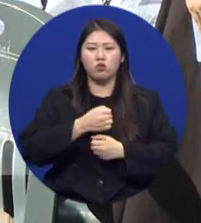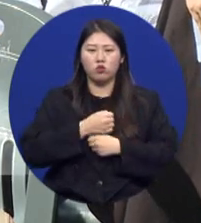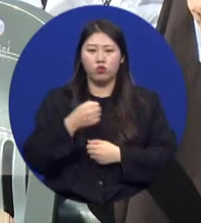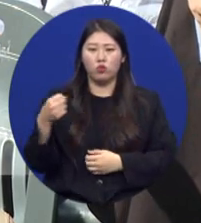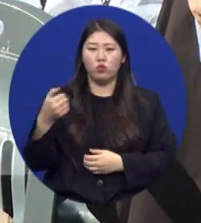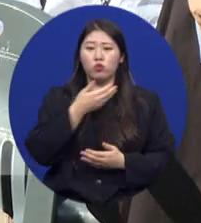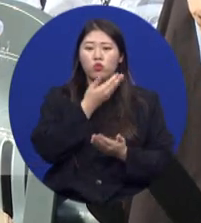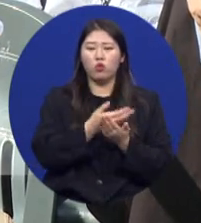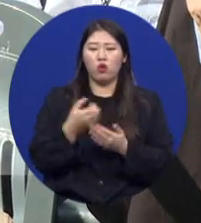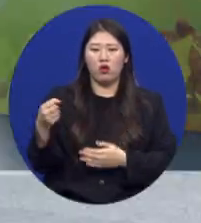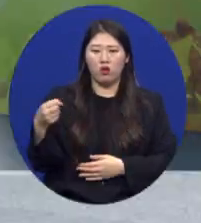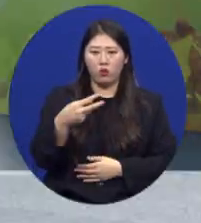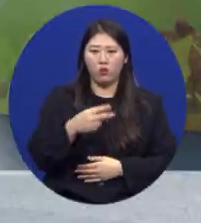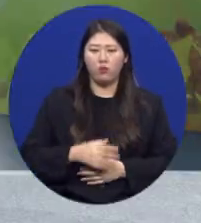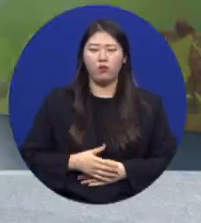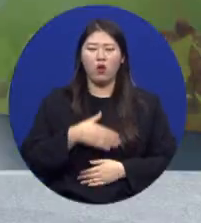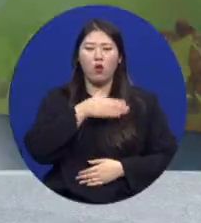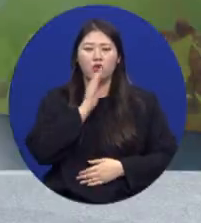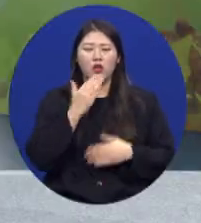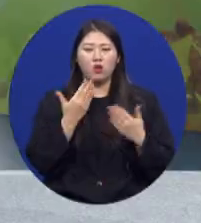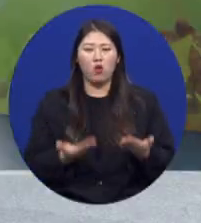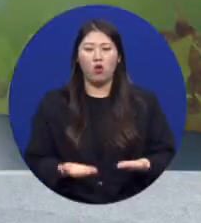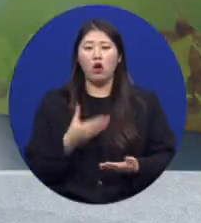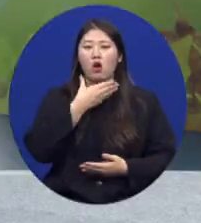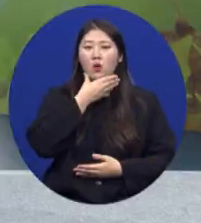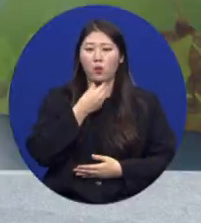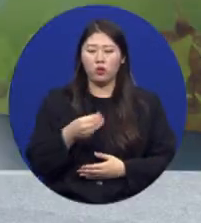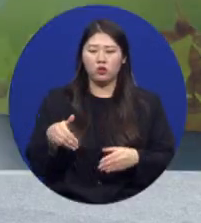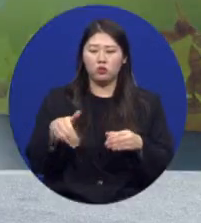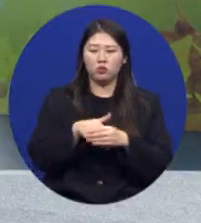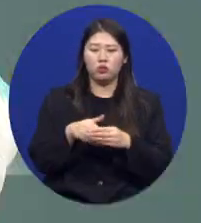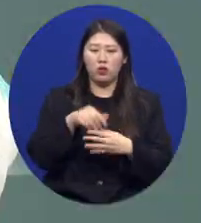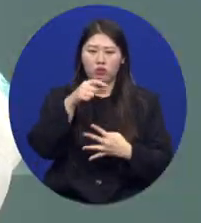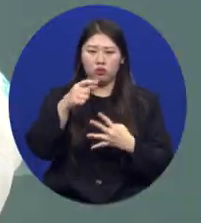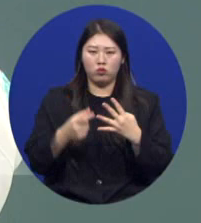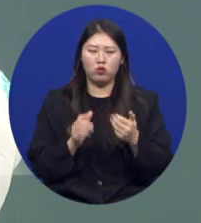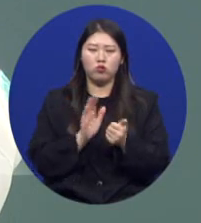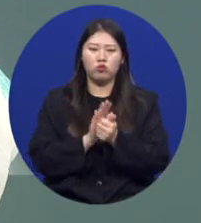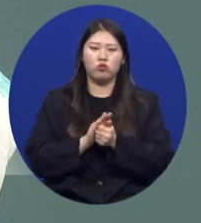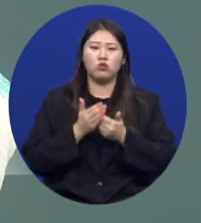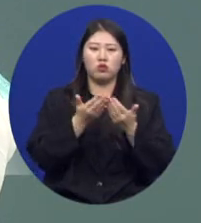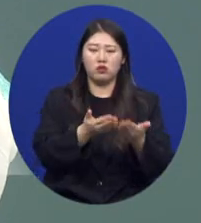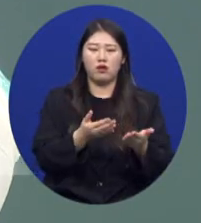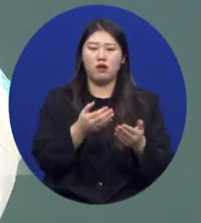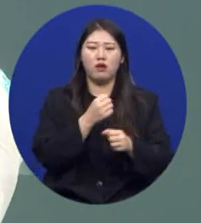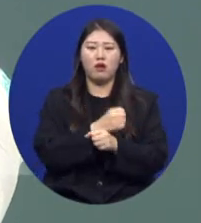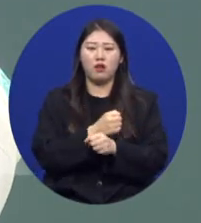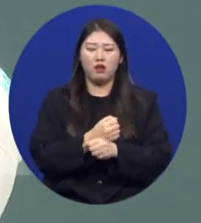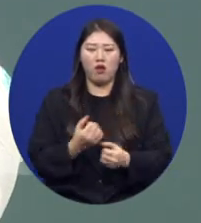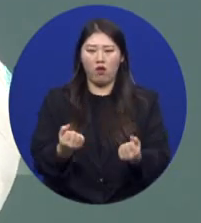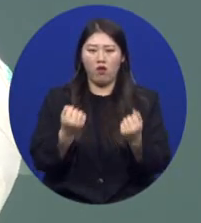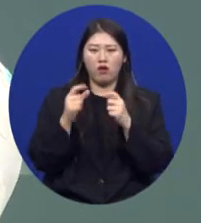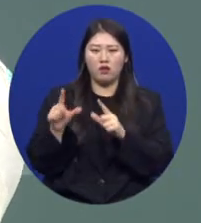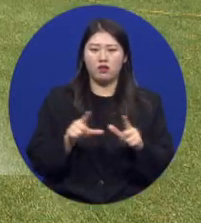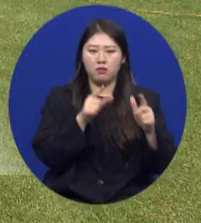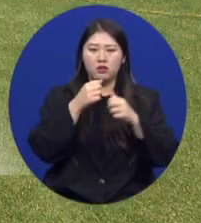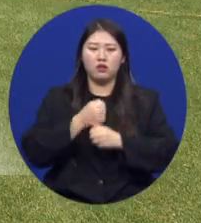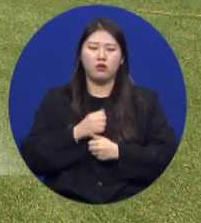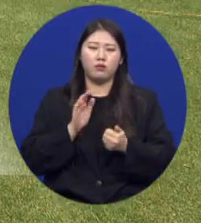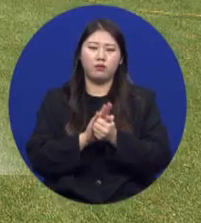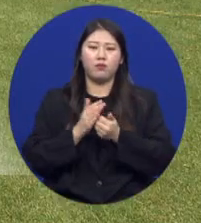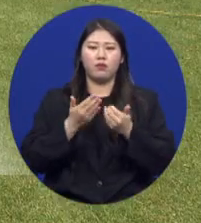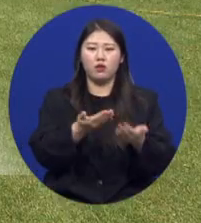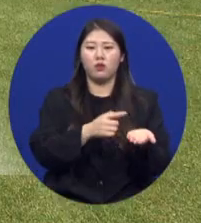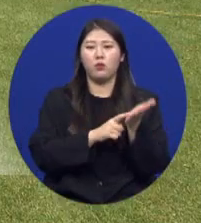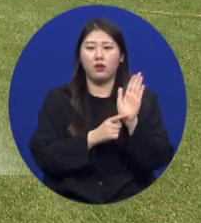제주도정은 어르신들의 여가와 복지, 문화 프로그램에 적극 투자해 건강한 삶을 지켜나가도록